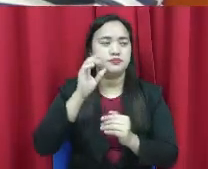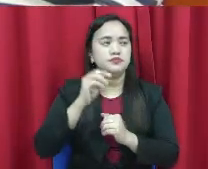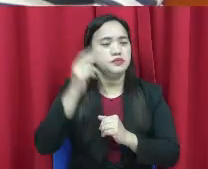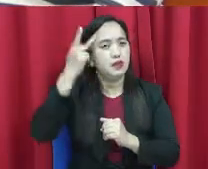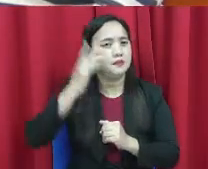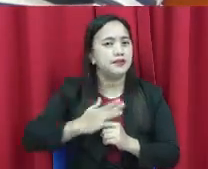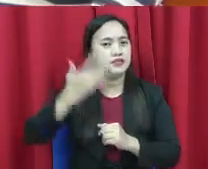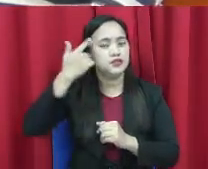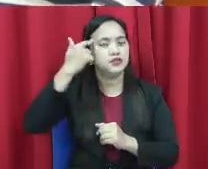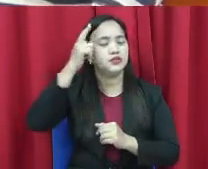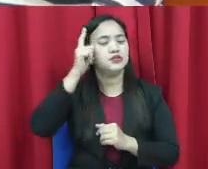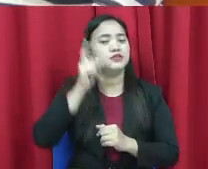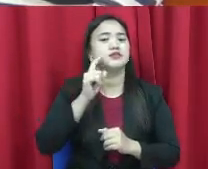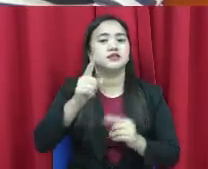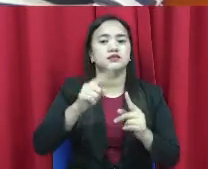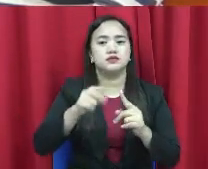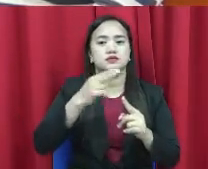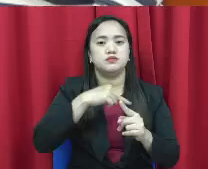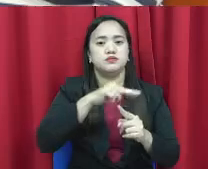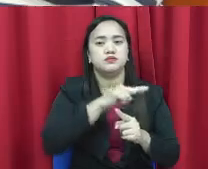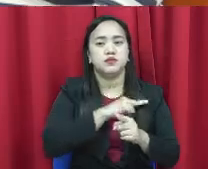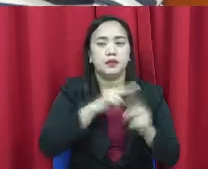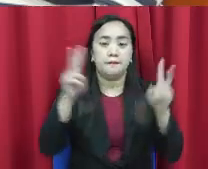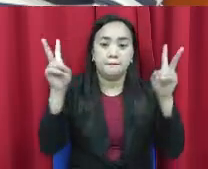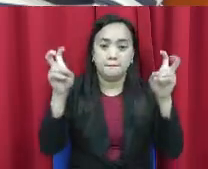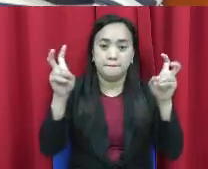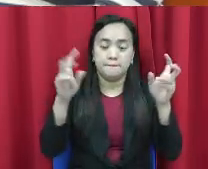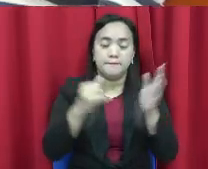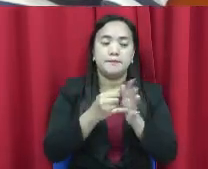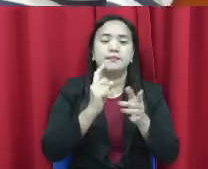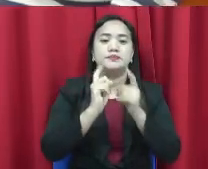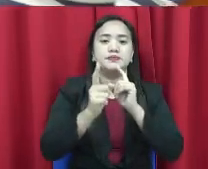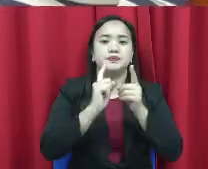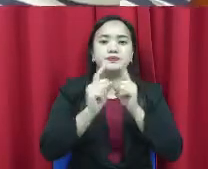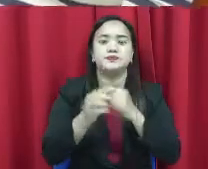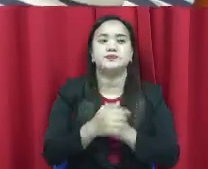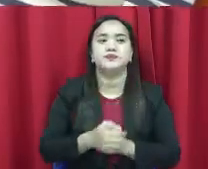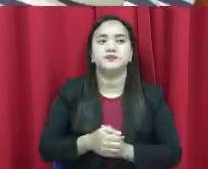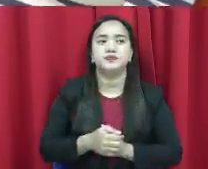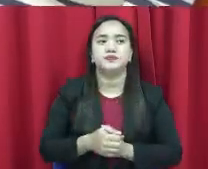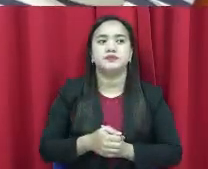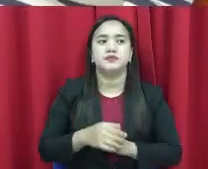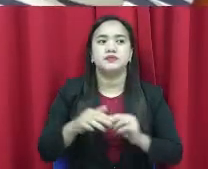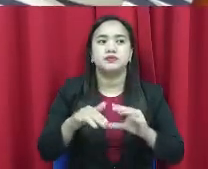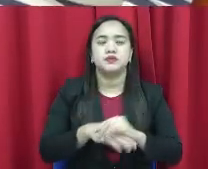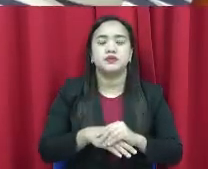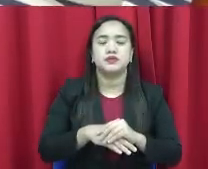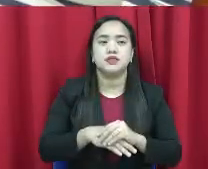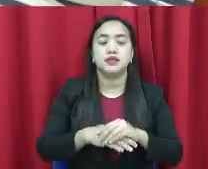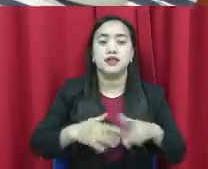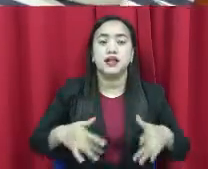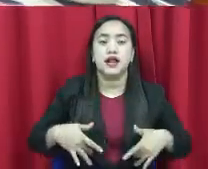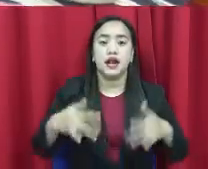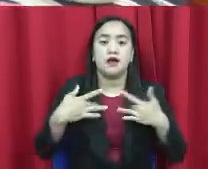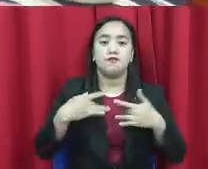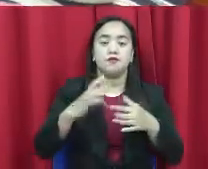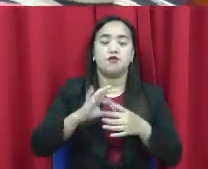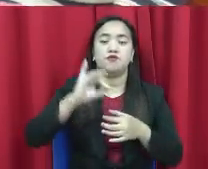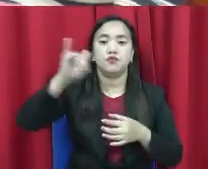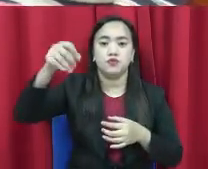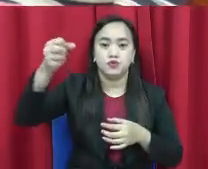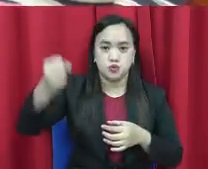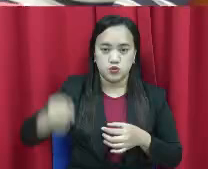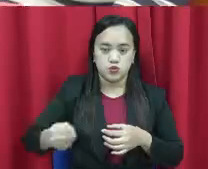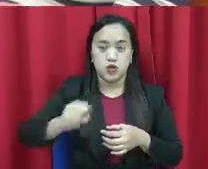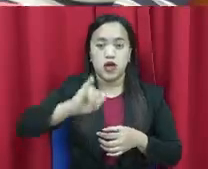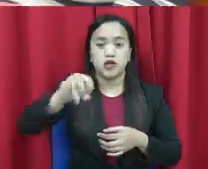Pastor na siyang pinaka-main ng amin pong ah usapin po doon ay sa buhay po ni Joshua aan sa Joshua chapter